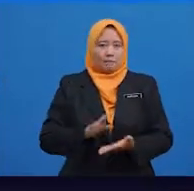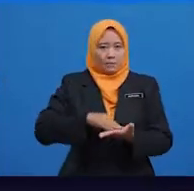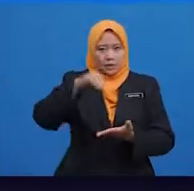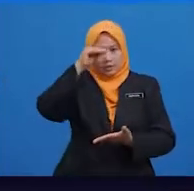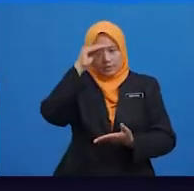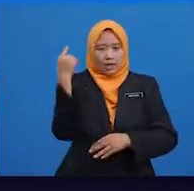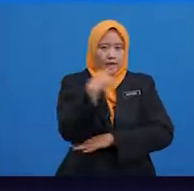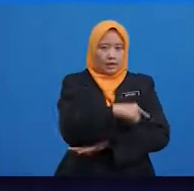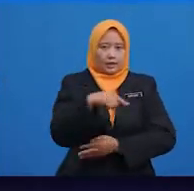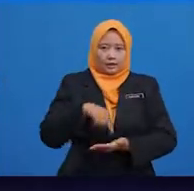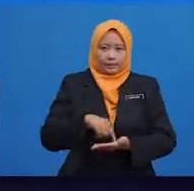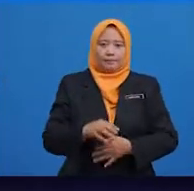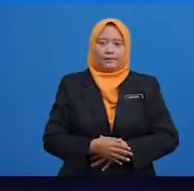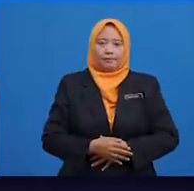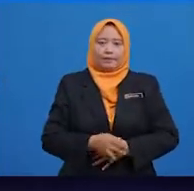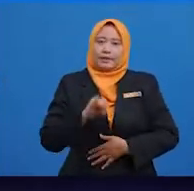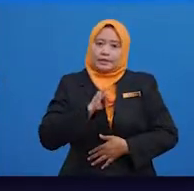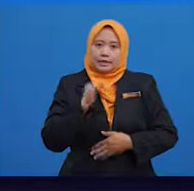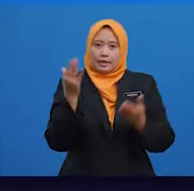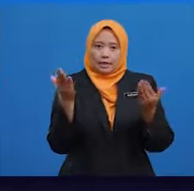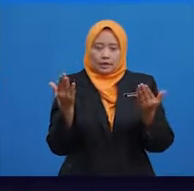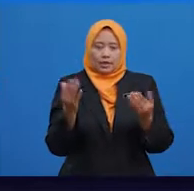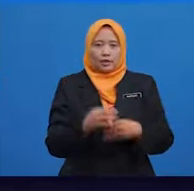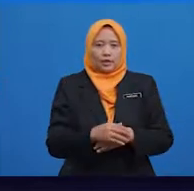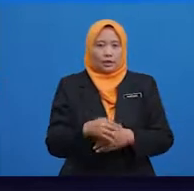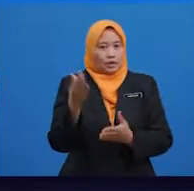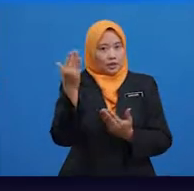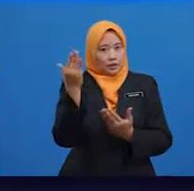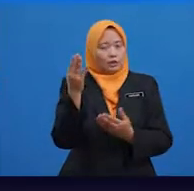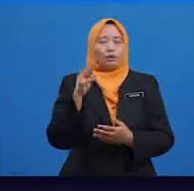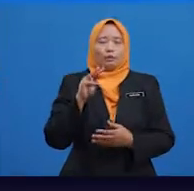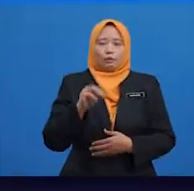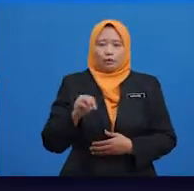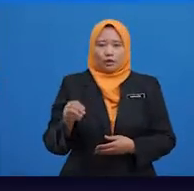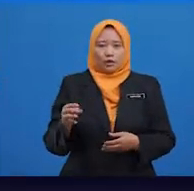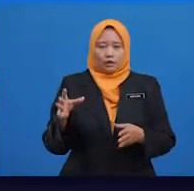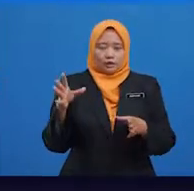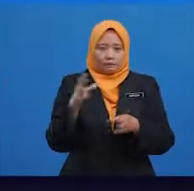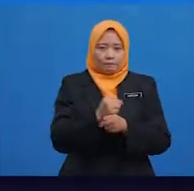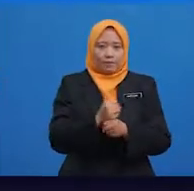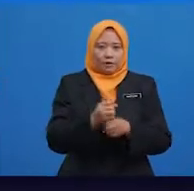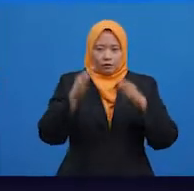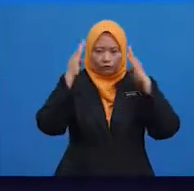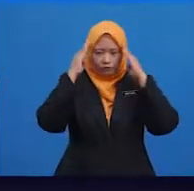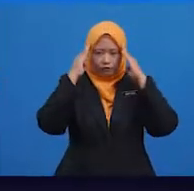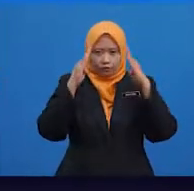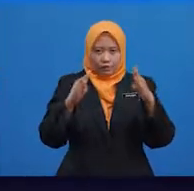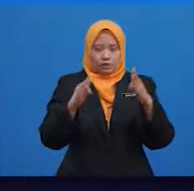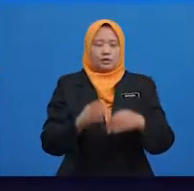Saya juga berharap pelajar-pelajar dapat memberikan tumpuan kepada sesi pada kali ini.